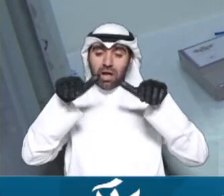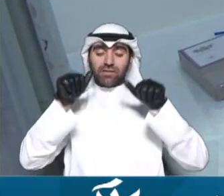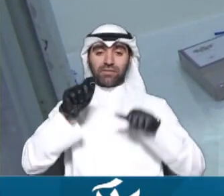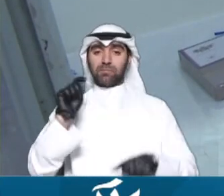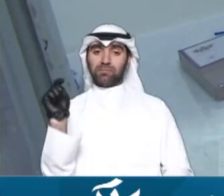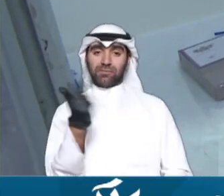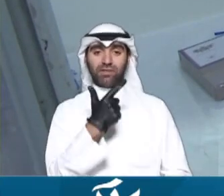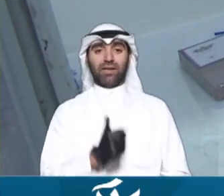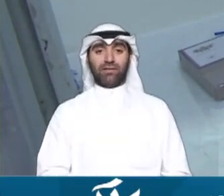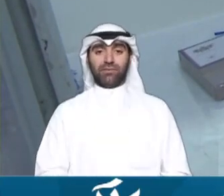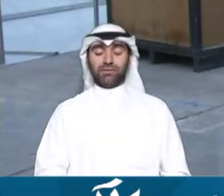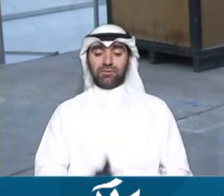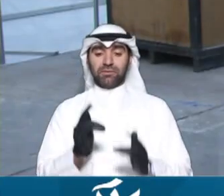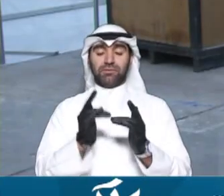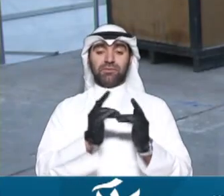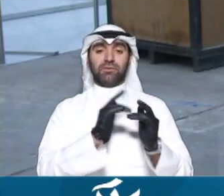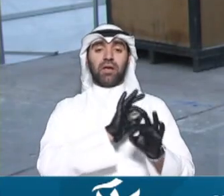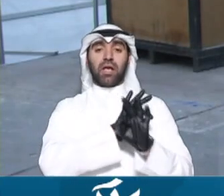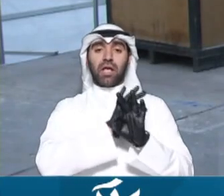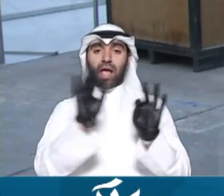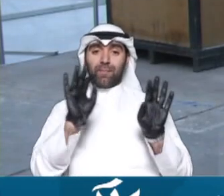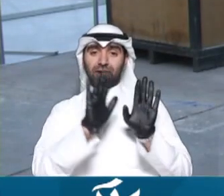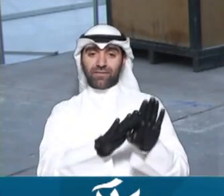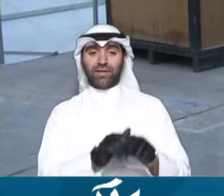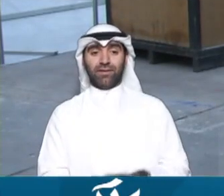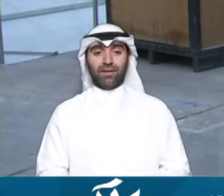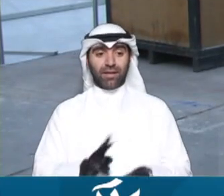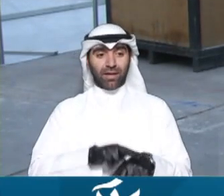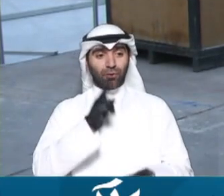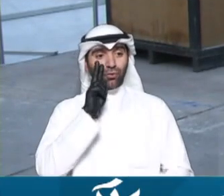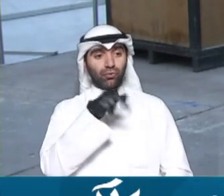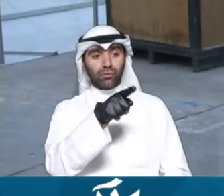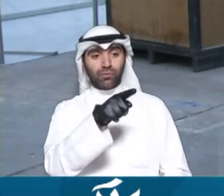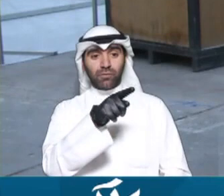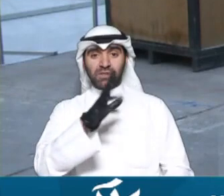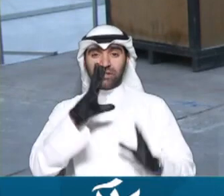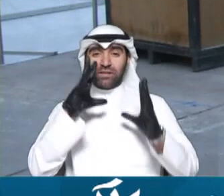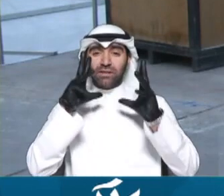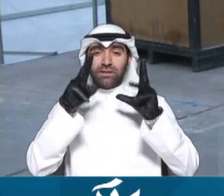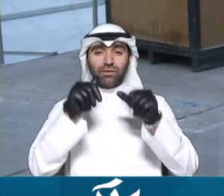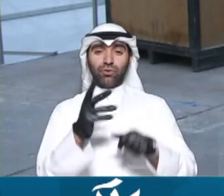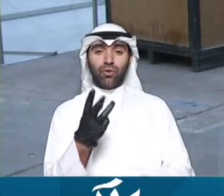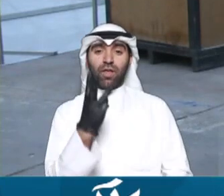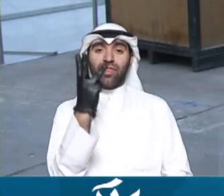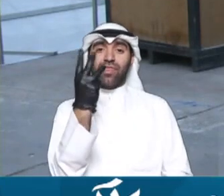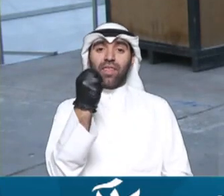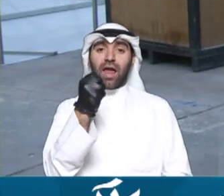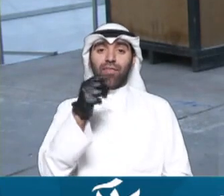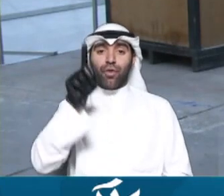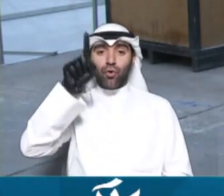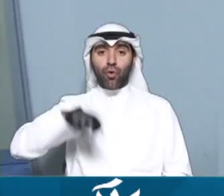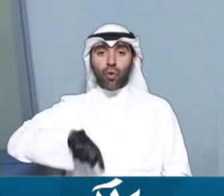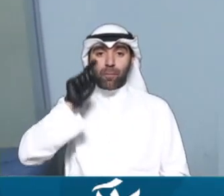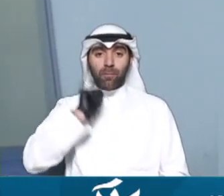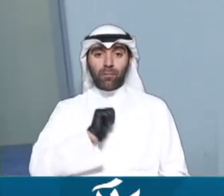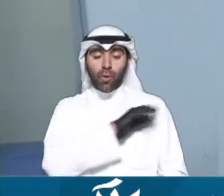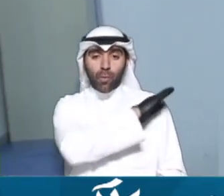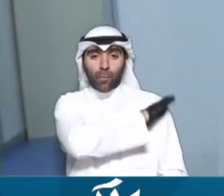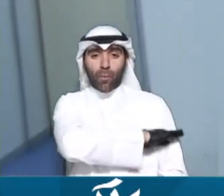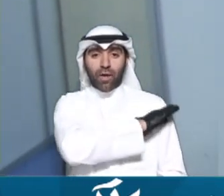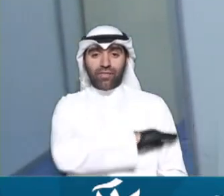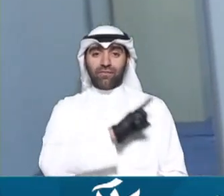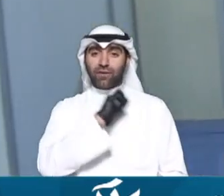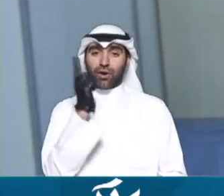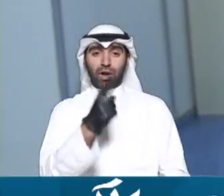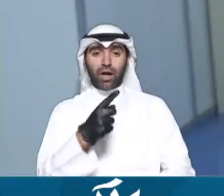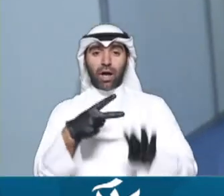قياسي لم يتجاوز الثلاثة أيام، وذلك بفضل الله عز وجل ثم بجهود العاملين بالوزارة الذين واصلوا